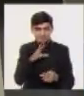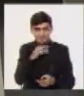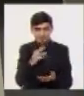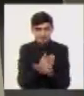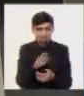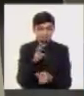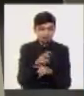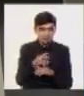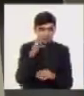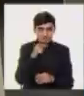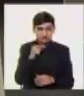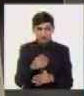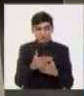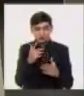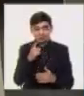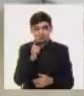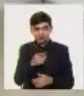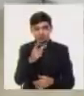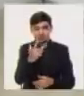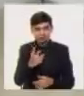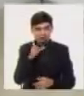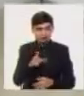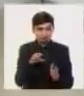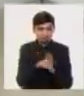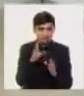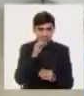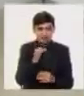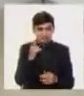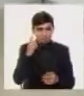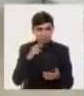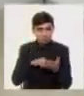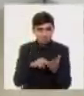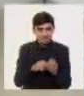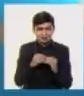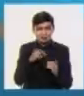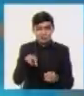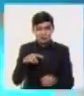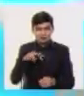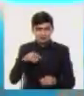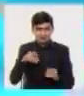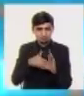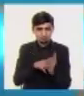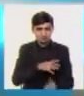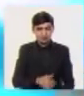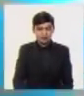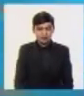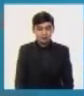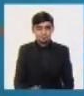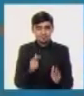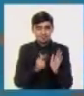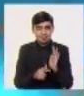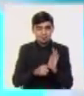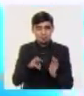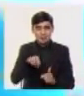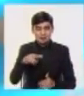могут посещать около 1300 человек. Стоимость проекта более 10 миллиардов тенге. Почти 70 миллиардов